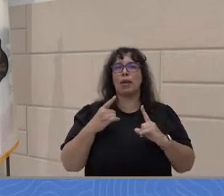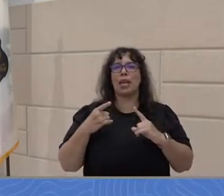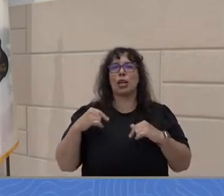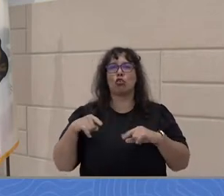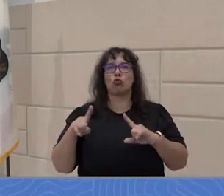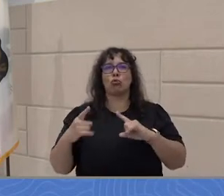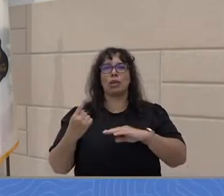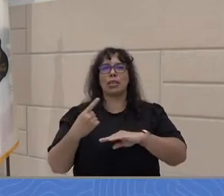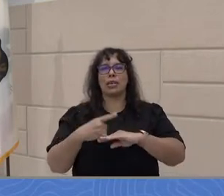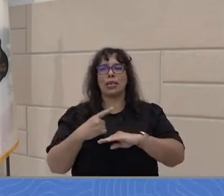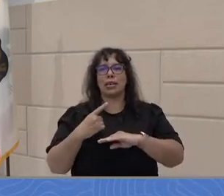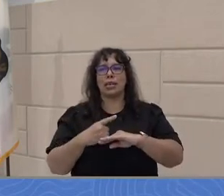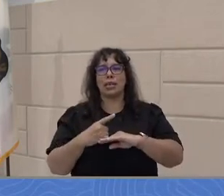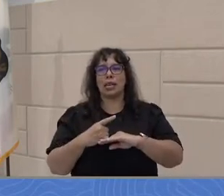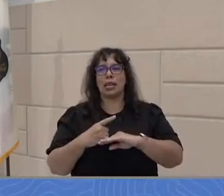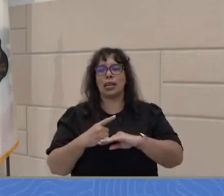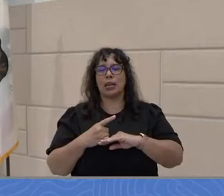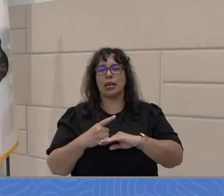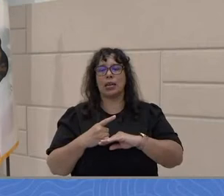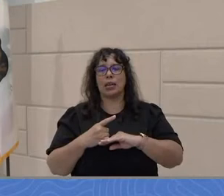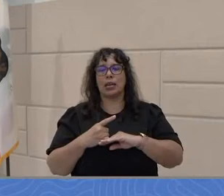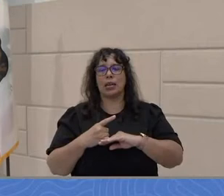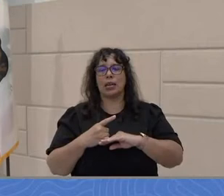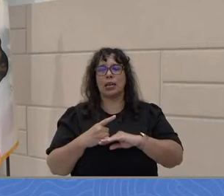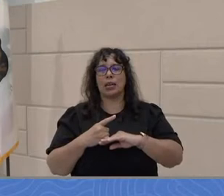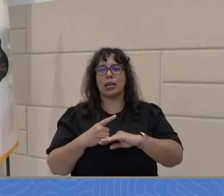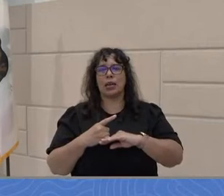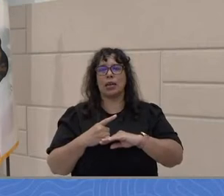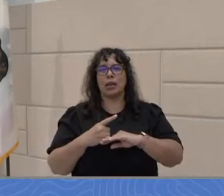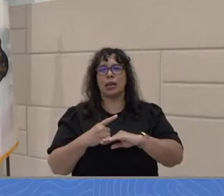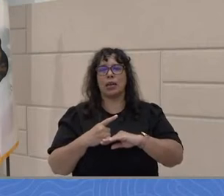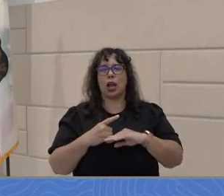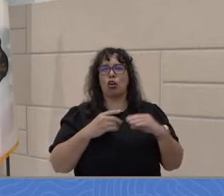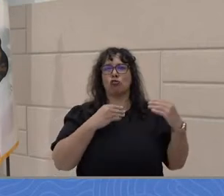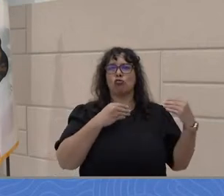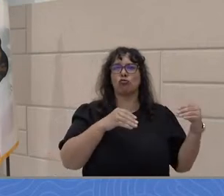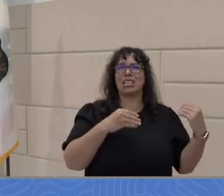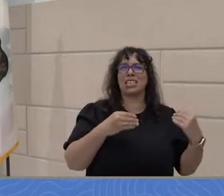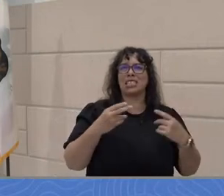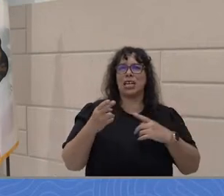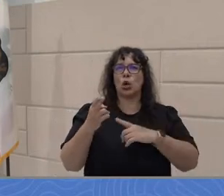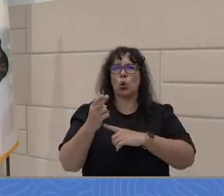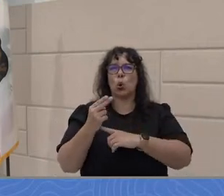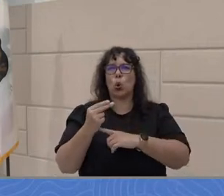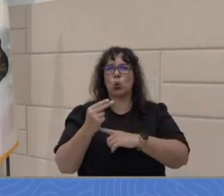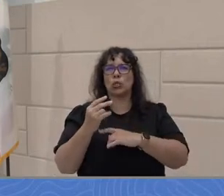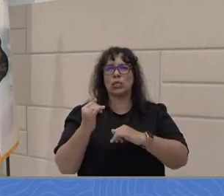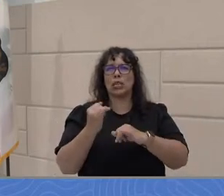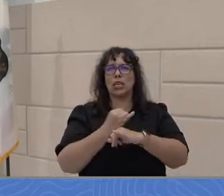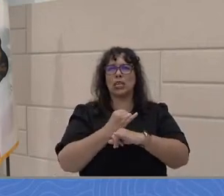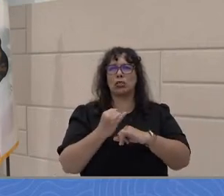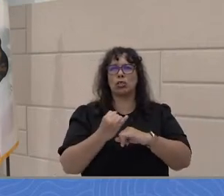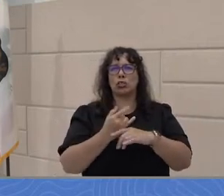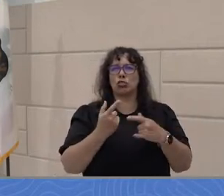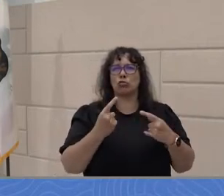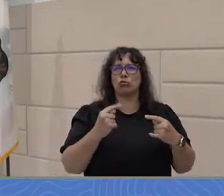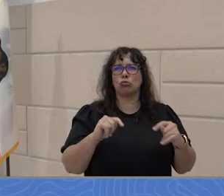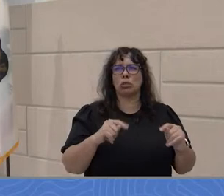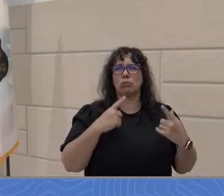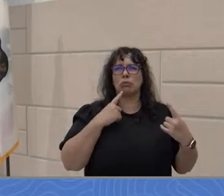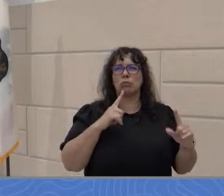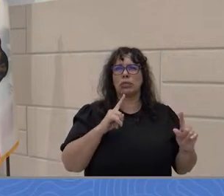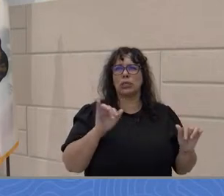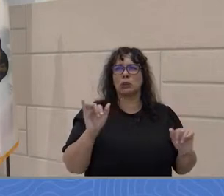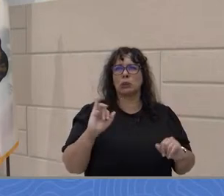សិស្សខ្លះគឺថាដែលធ្វើការនៅតាមអូទែលនៅហូទែលហ្នឹងគេមាន